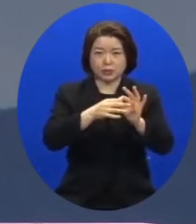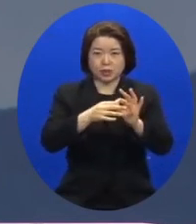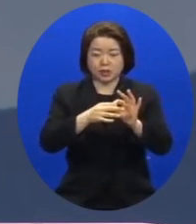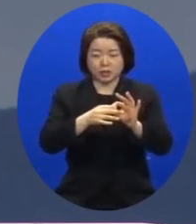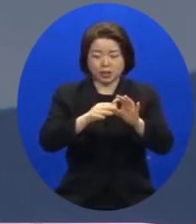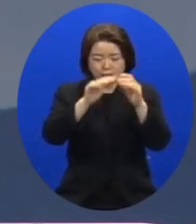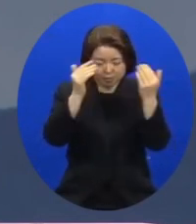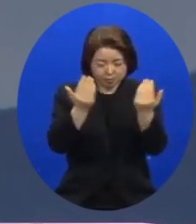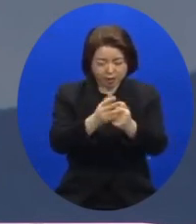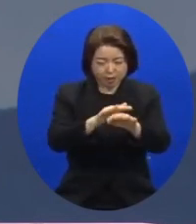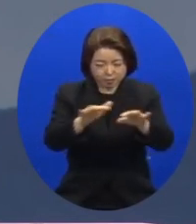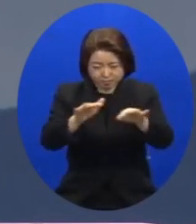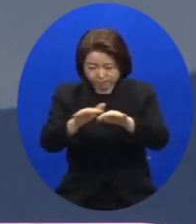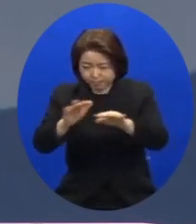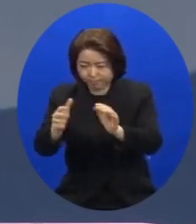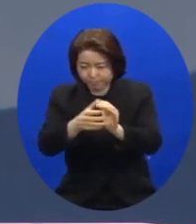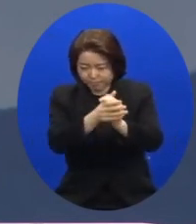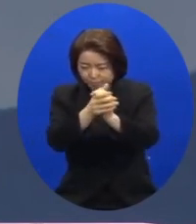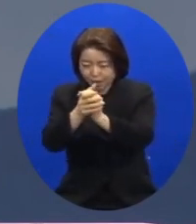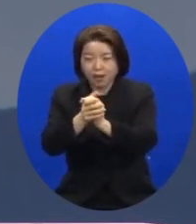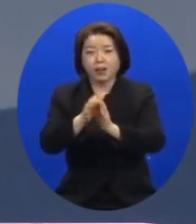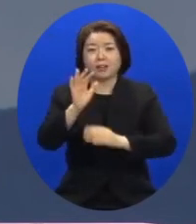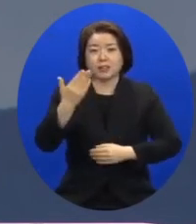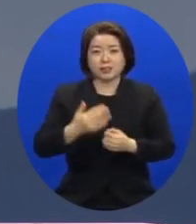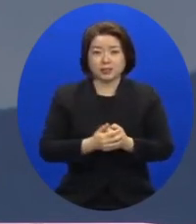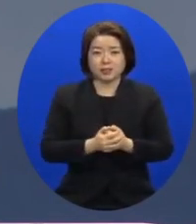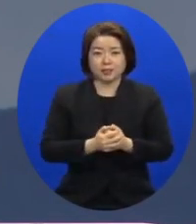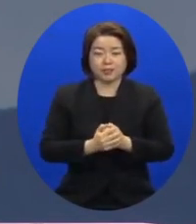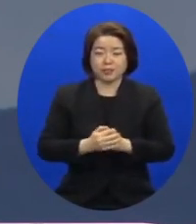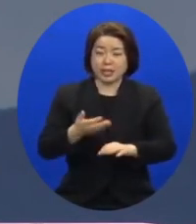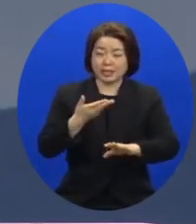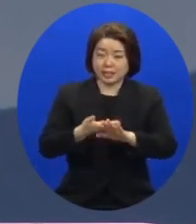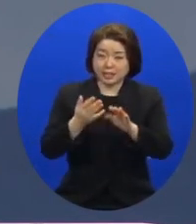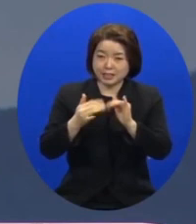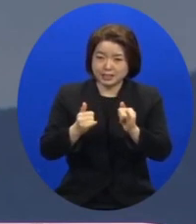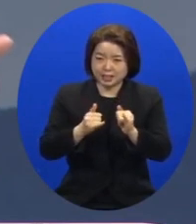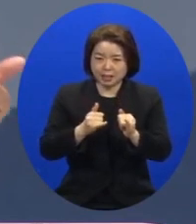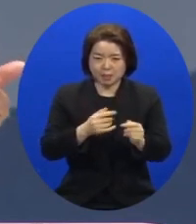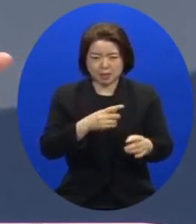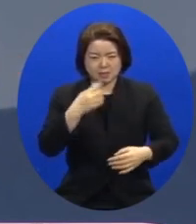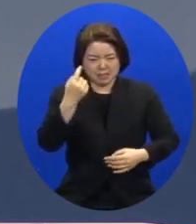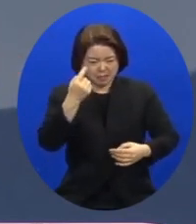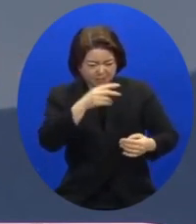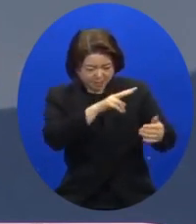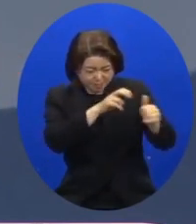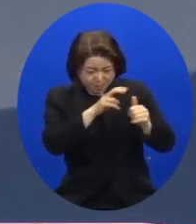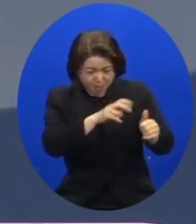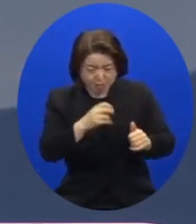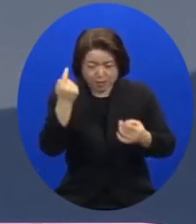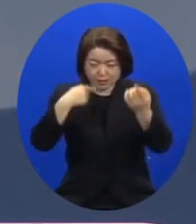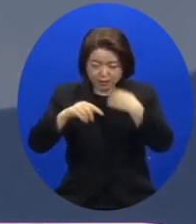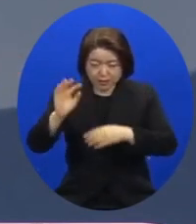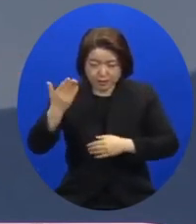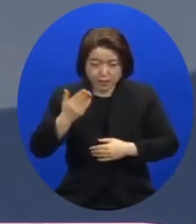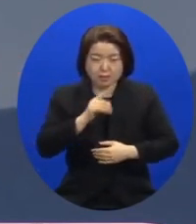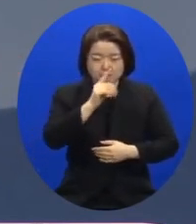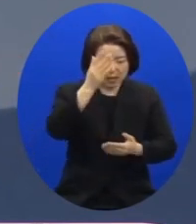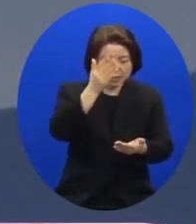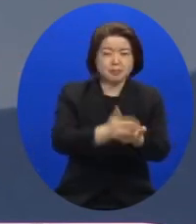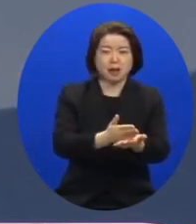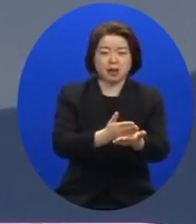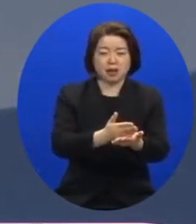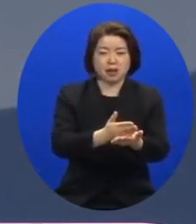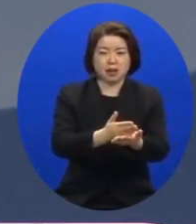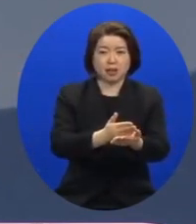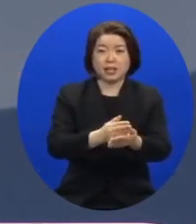풀어 지기 시작했습니다 남에게 원망도 를 말 상처 될 말 그럼 말도 하지 마세요